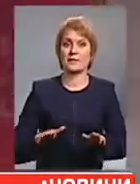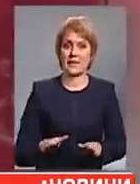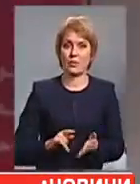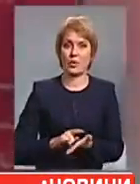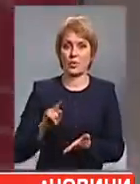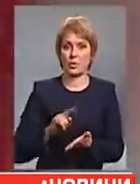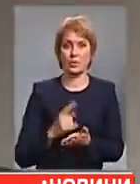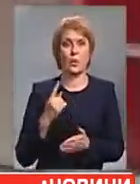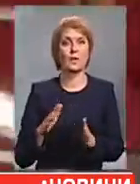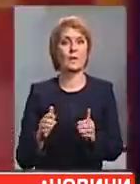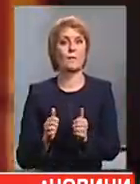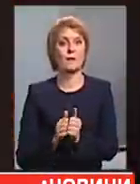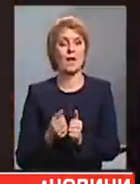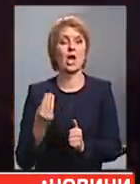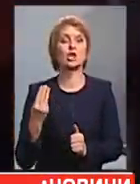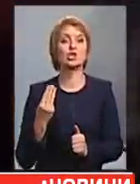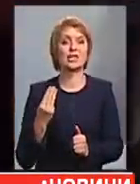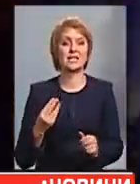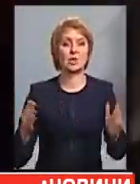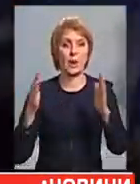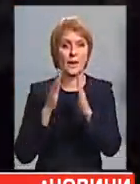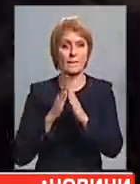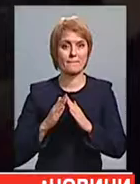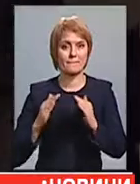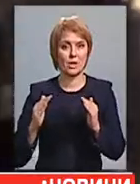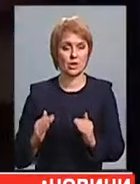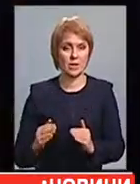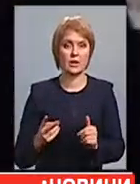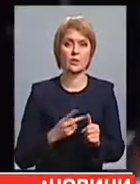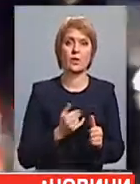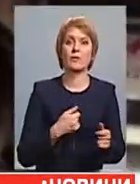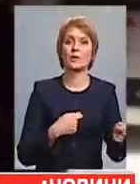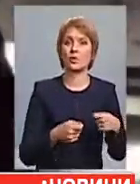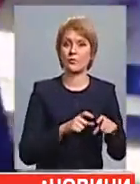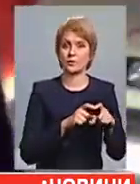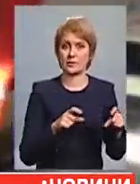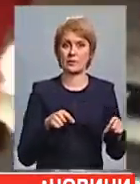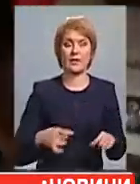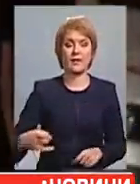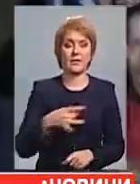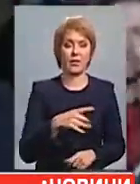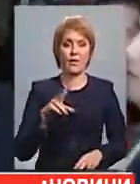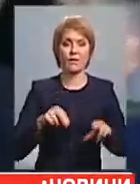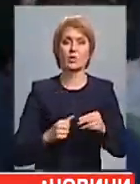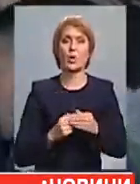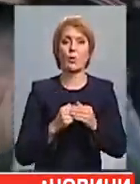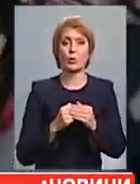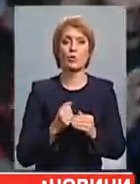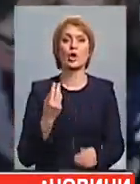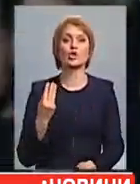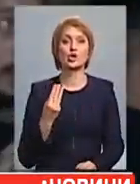шиїцької мечеті, другий біля торговельного центру. Цей район вважають опорним пунктом шиїцького радикального руху «Хезболла».